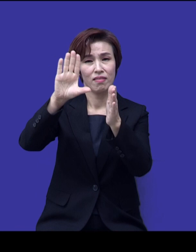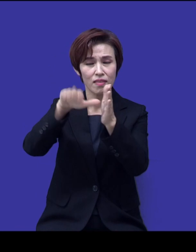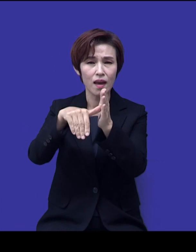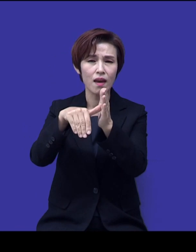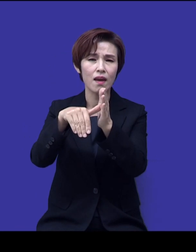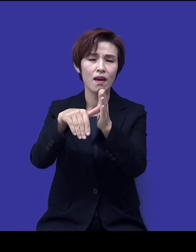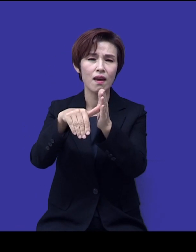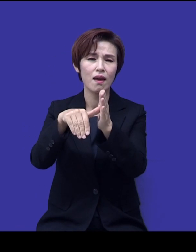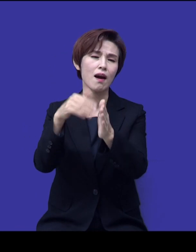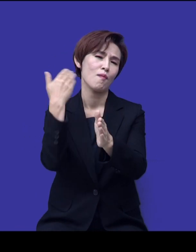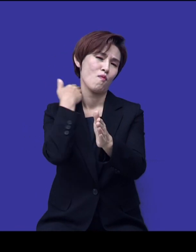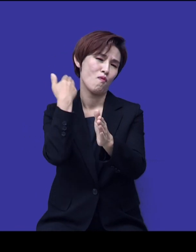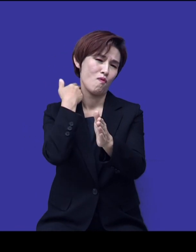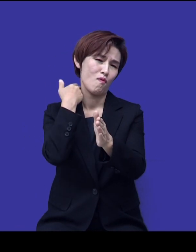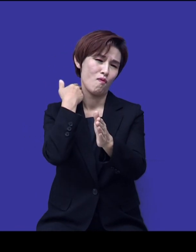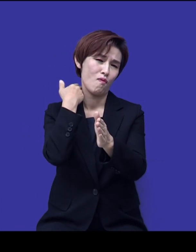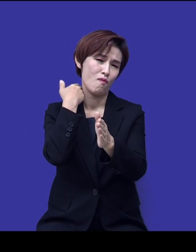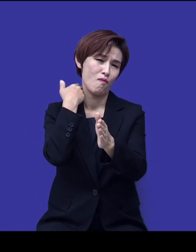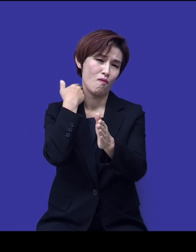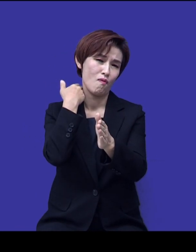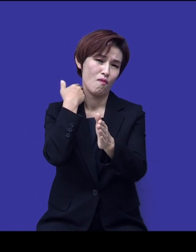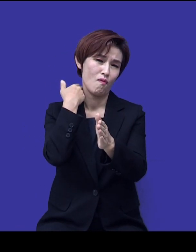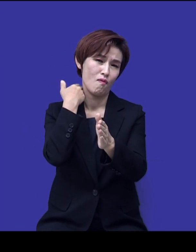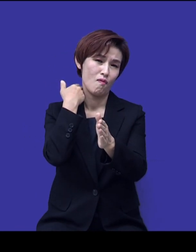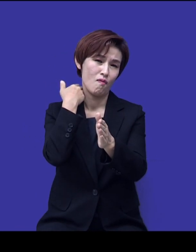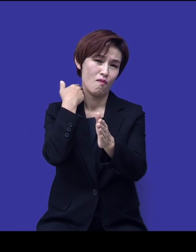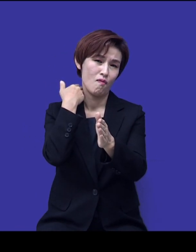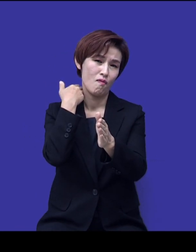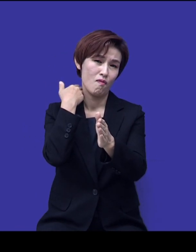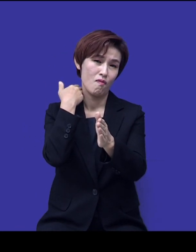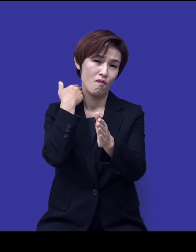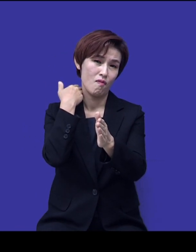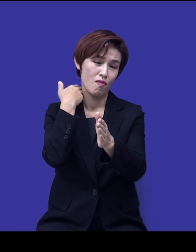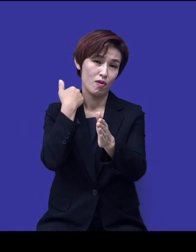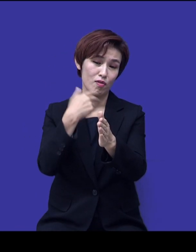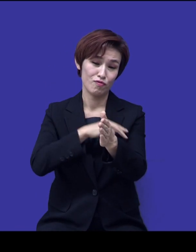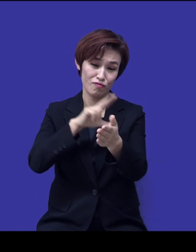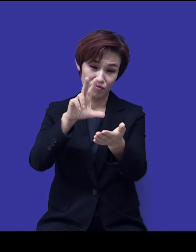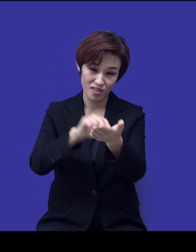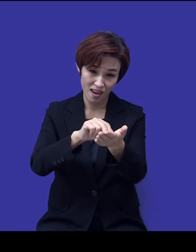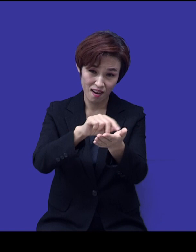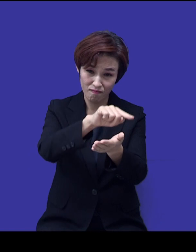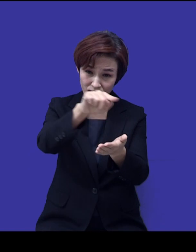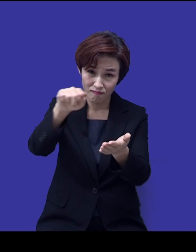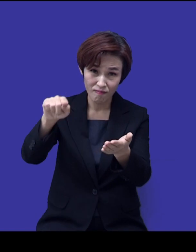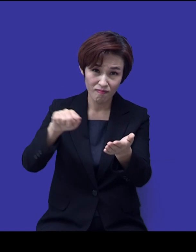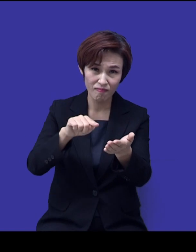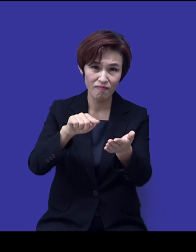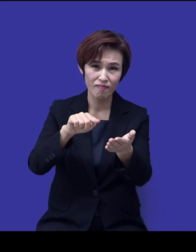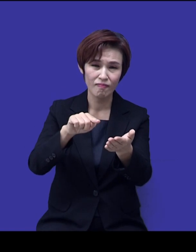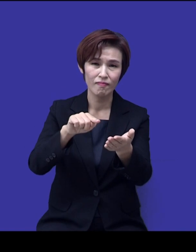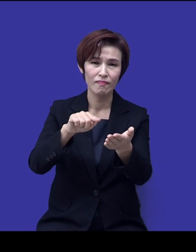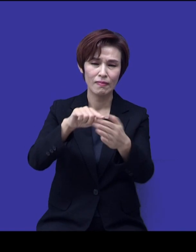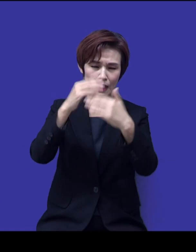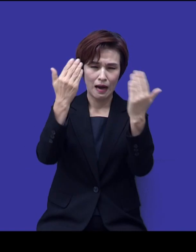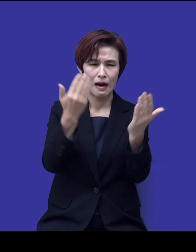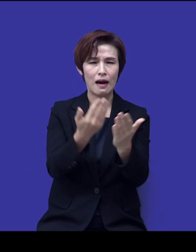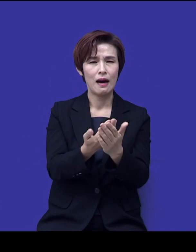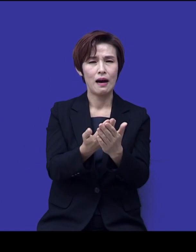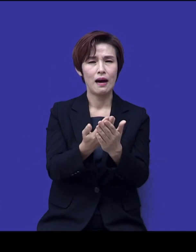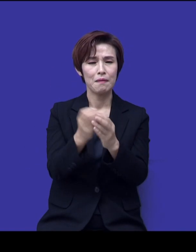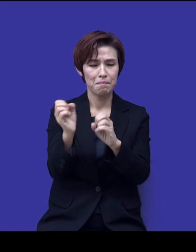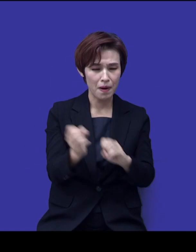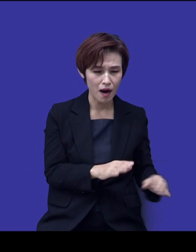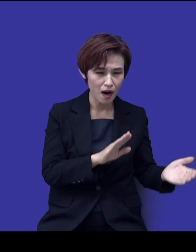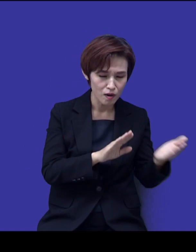것들 또 아마 소재로 생각조차 안 했을 그런 많은 주제들이 이제 다 읽고 나서야 정말